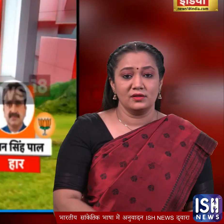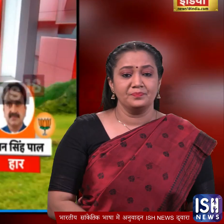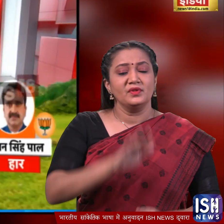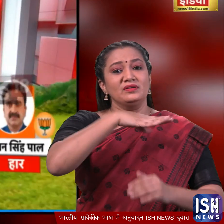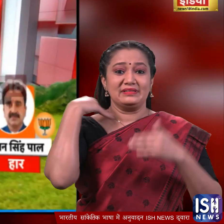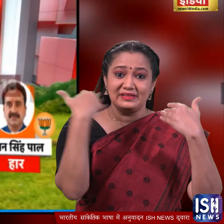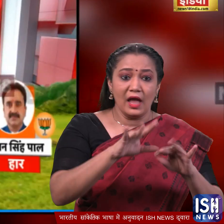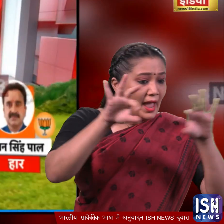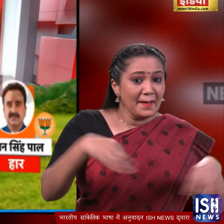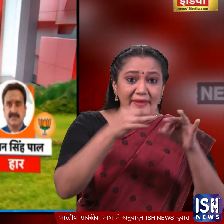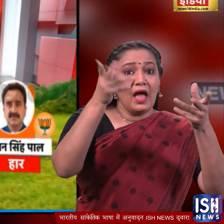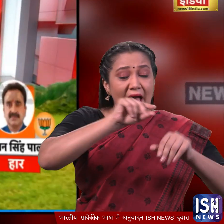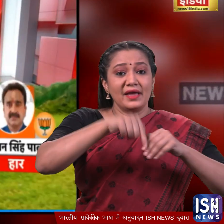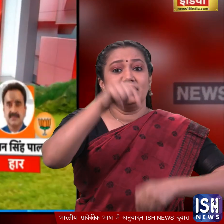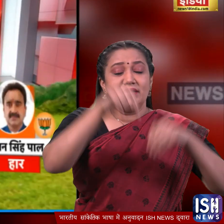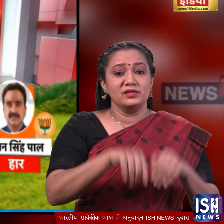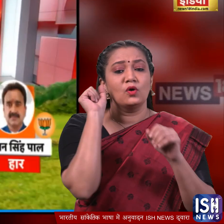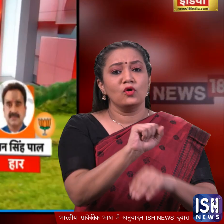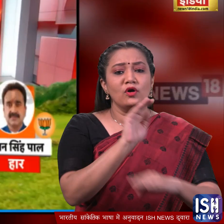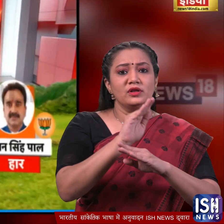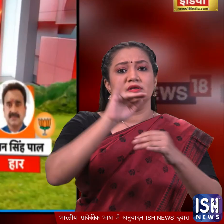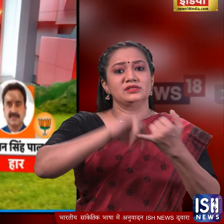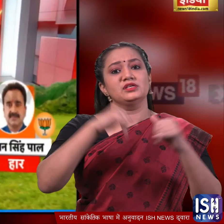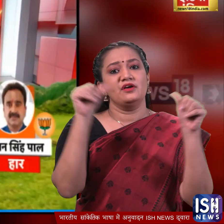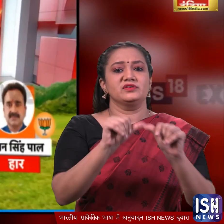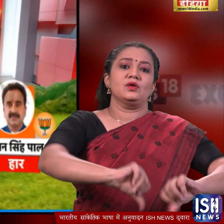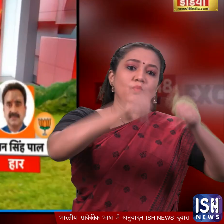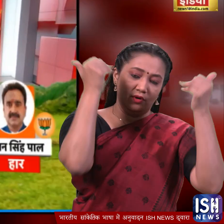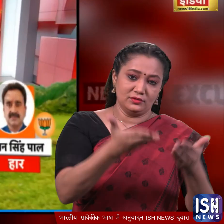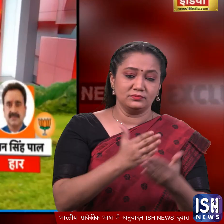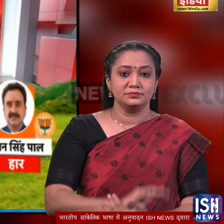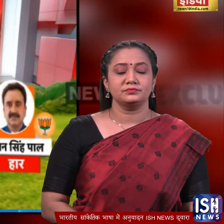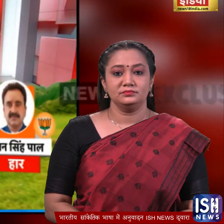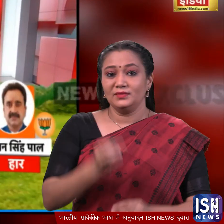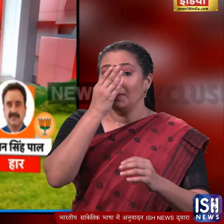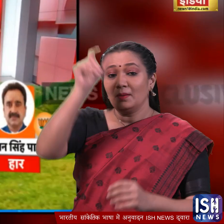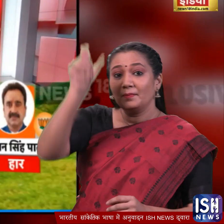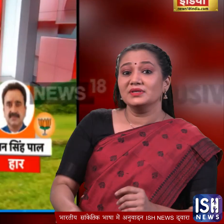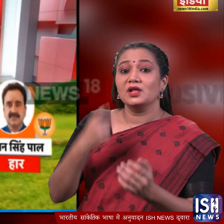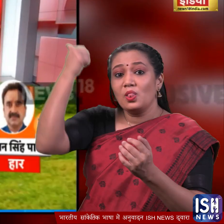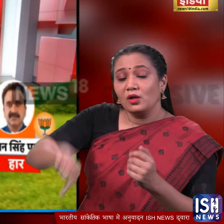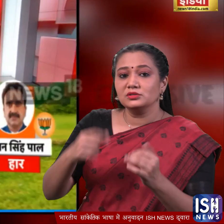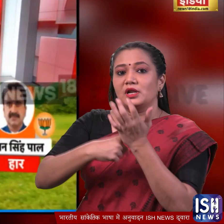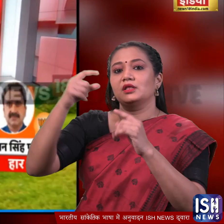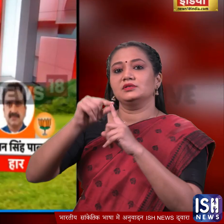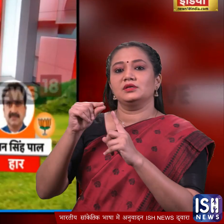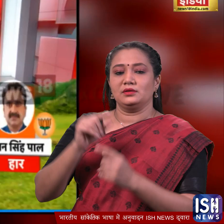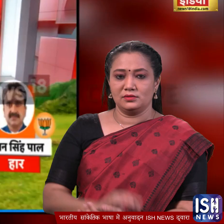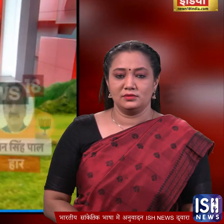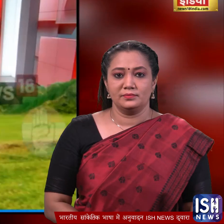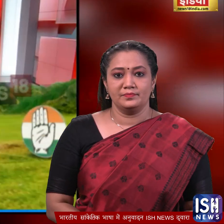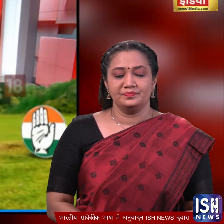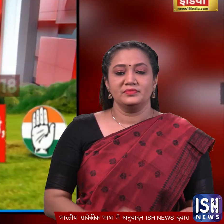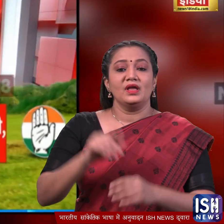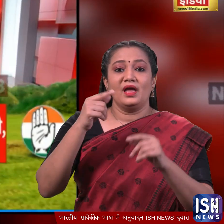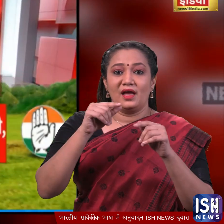लेकिन उनके निधन से यह सीट खाली हो गई थी और अब कांग्रेस के संजय अवस्थी ने जीत हासिल की। उन्होंने बीजेपी के रतन सिंह पाल को हराया। मतलब